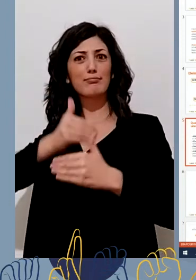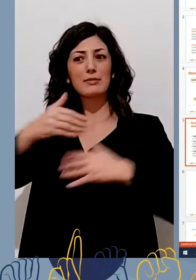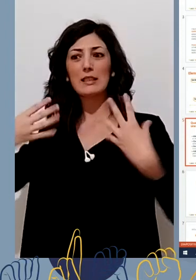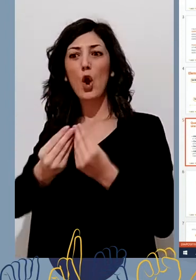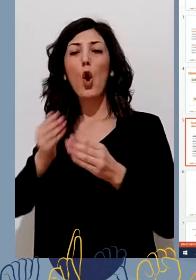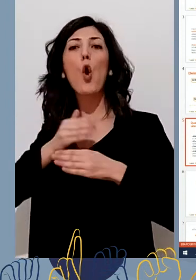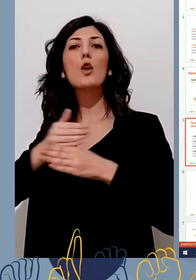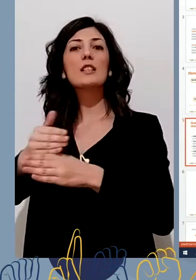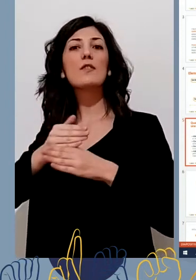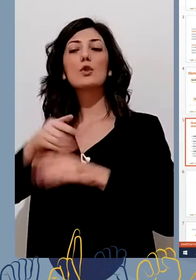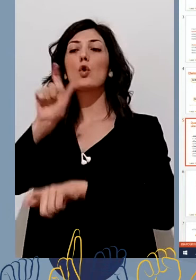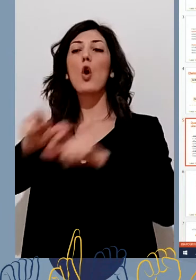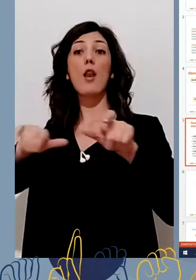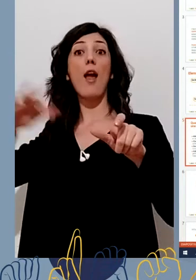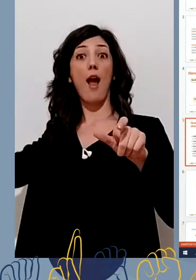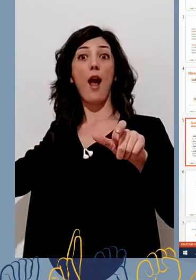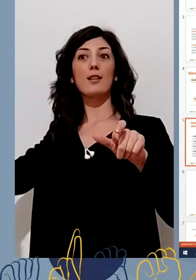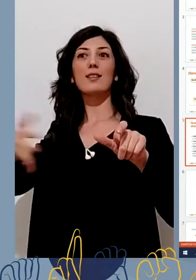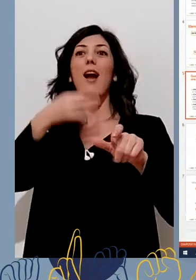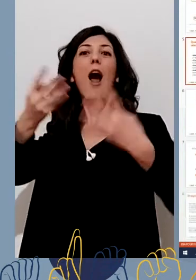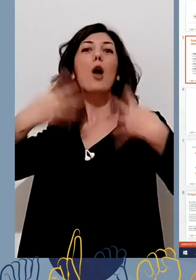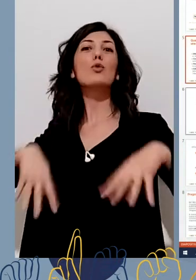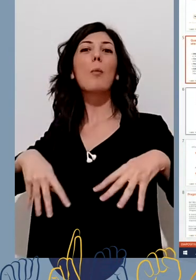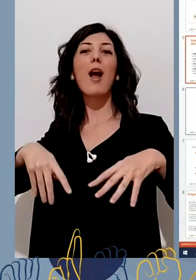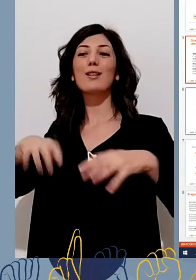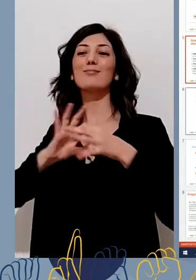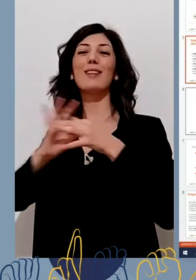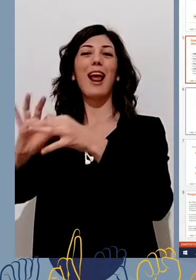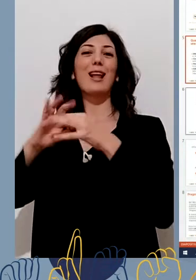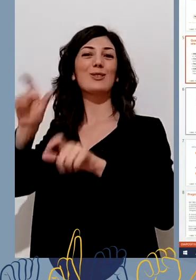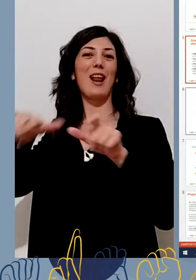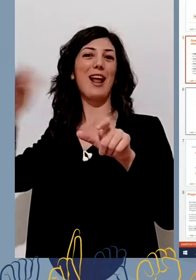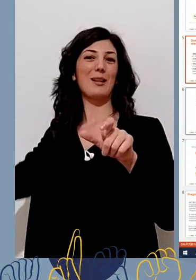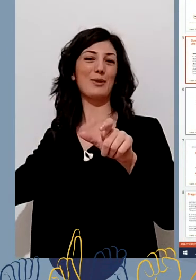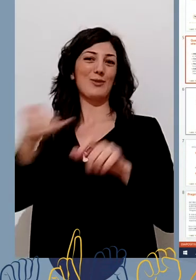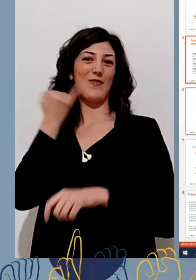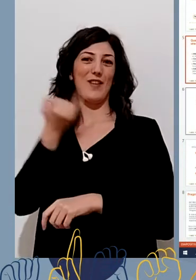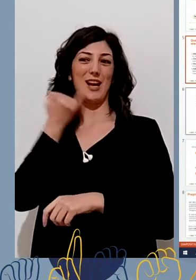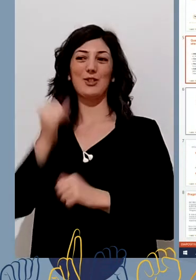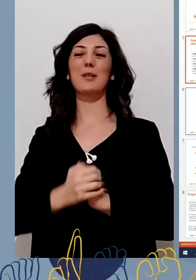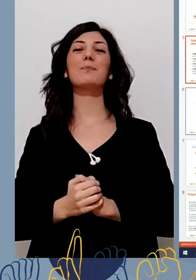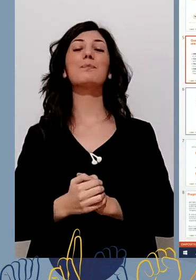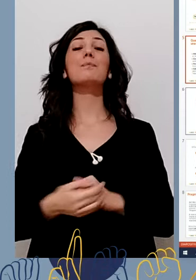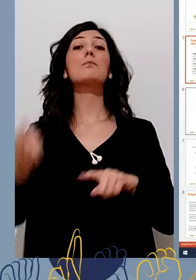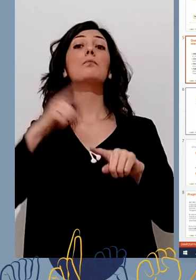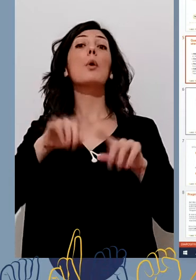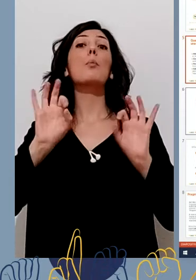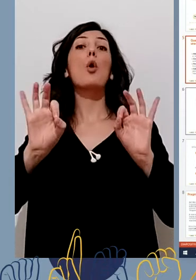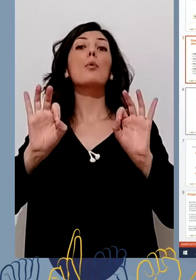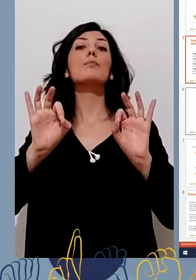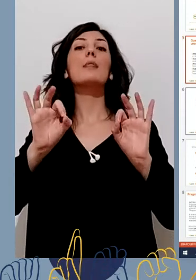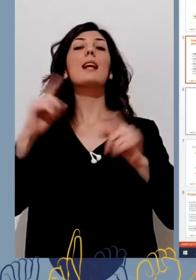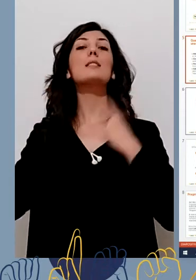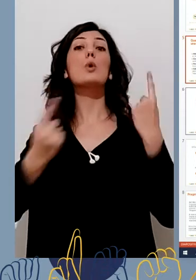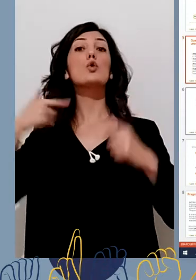poter entrare in relazione con qualcun altro. Poi, ovviamente, è un fenomeno di tipo sociale, ovvero che deve includere almeno